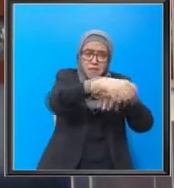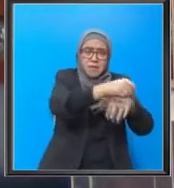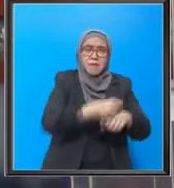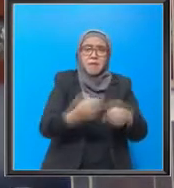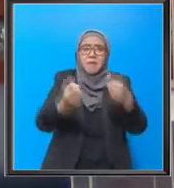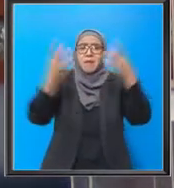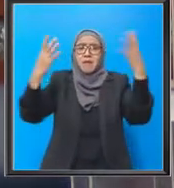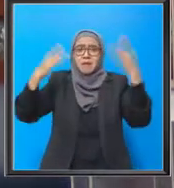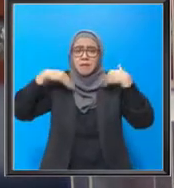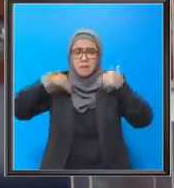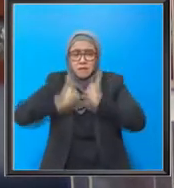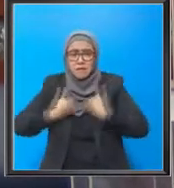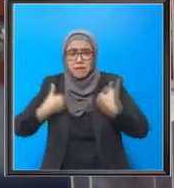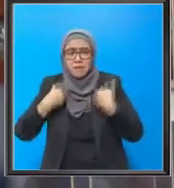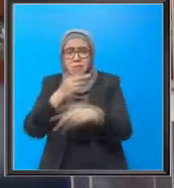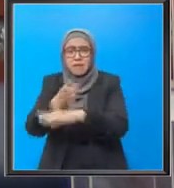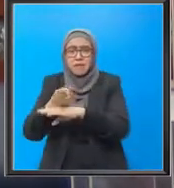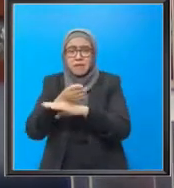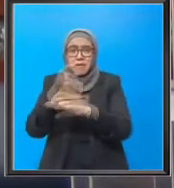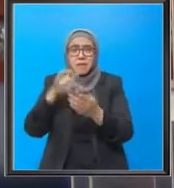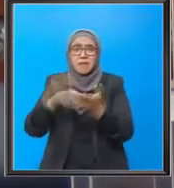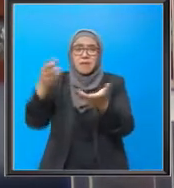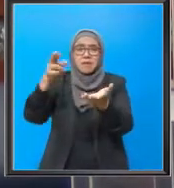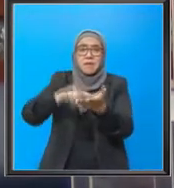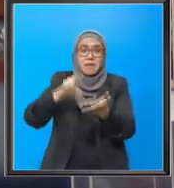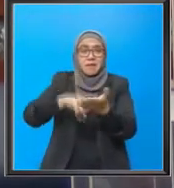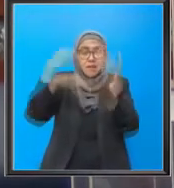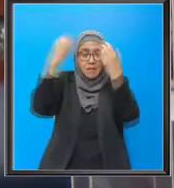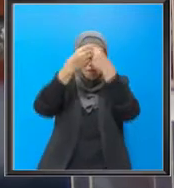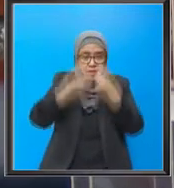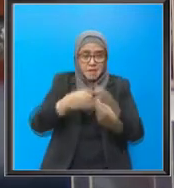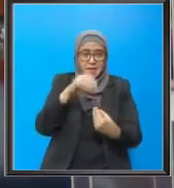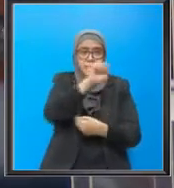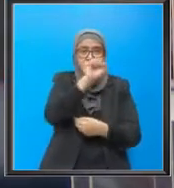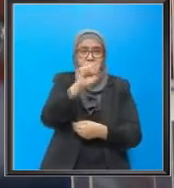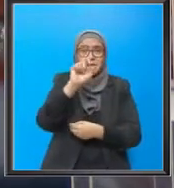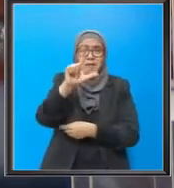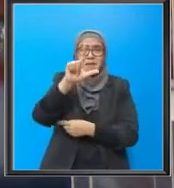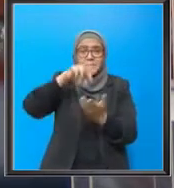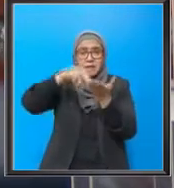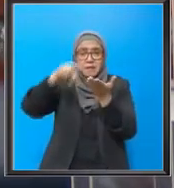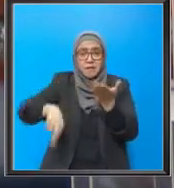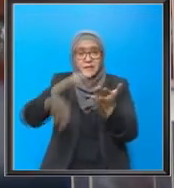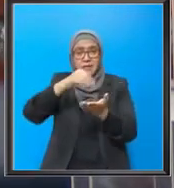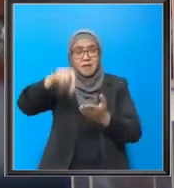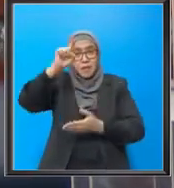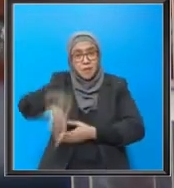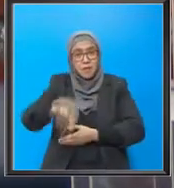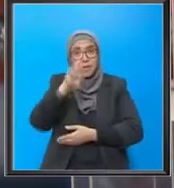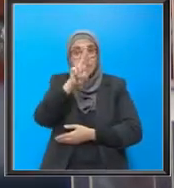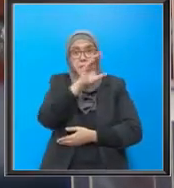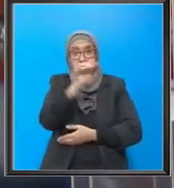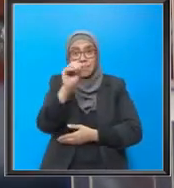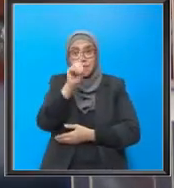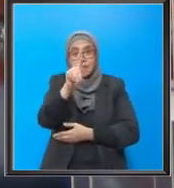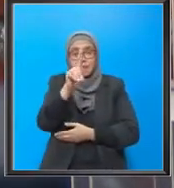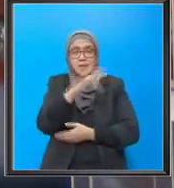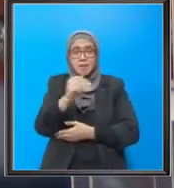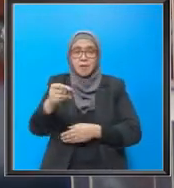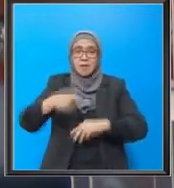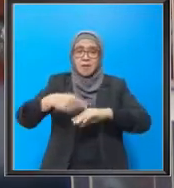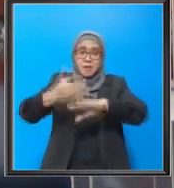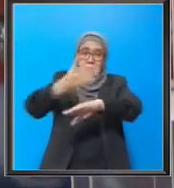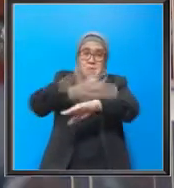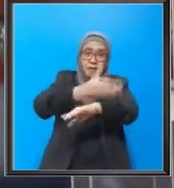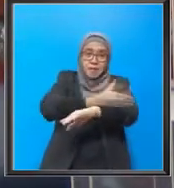12158829 ISL yang rendah serta memerlukan arendi peningkatan pengeluaran serta quality